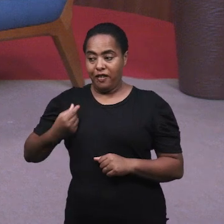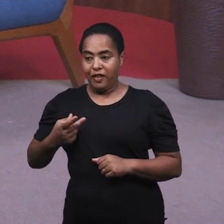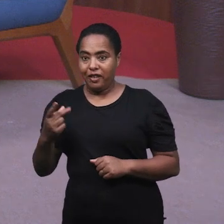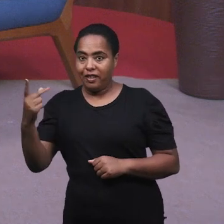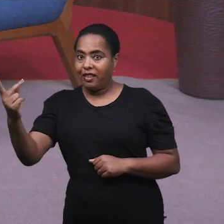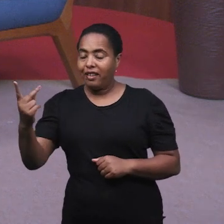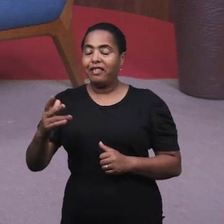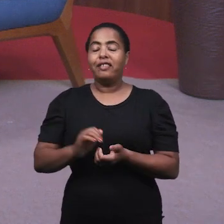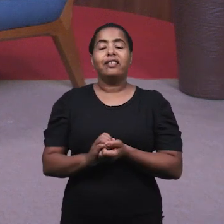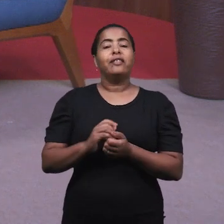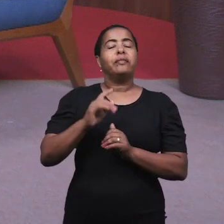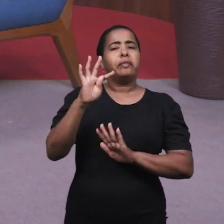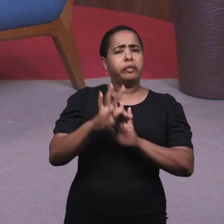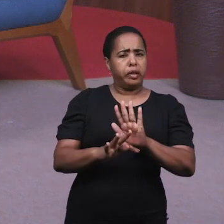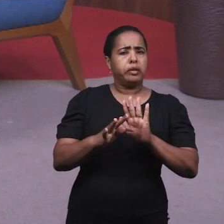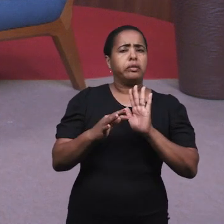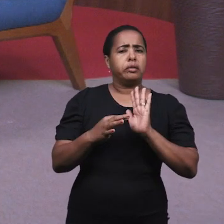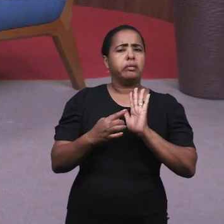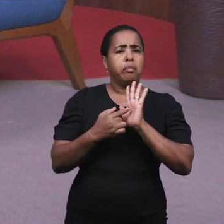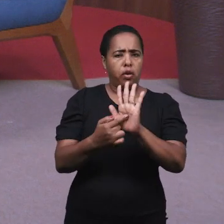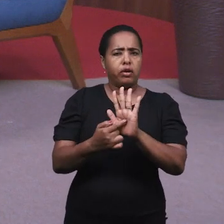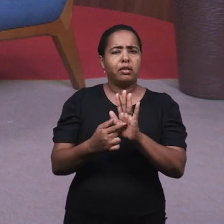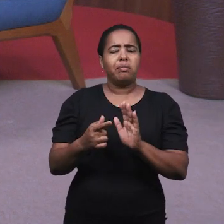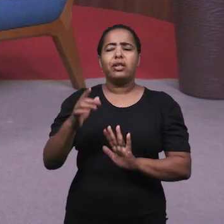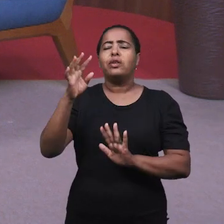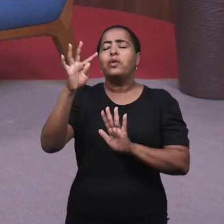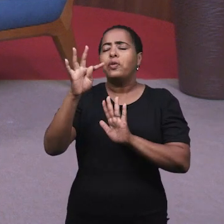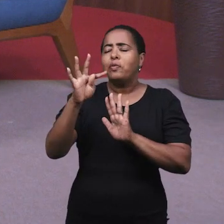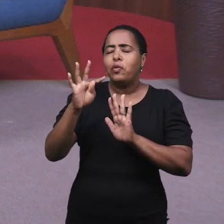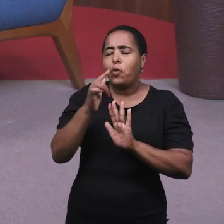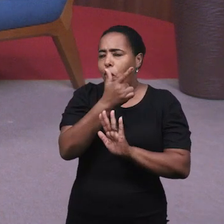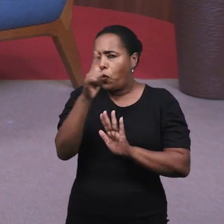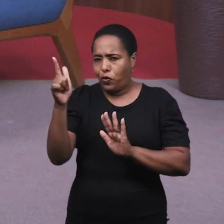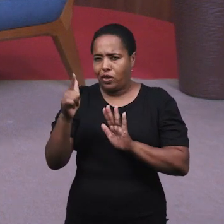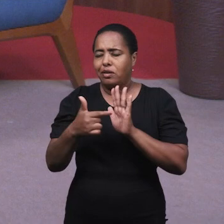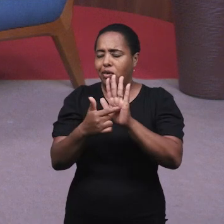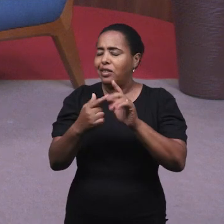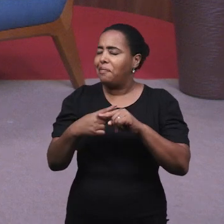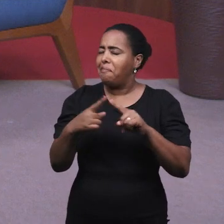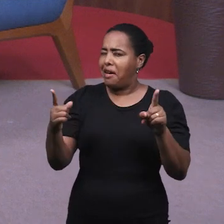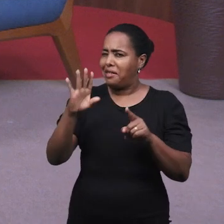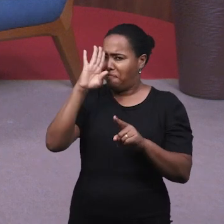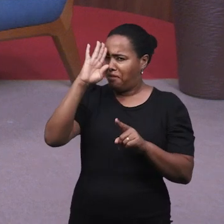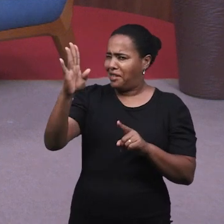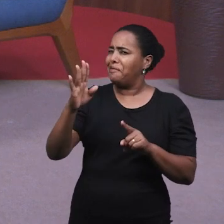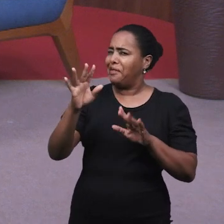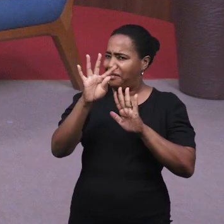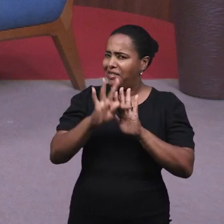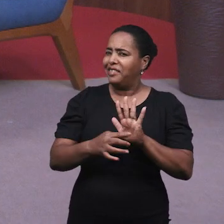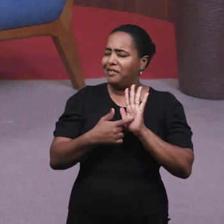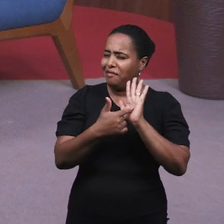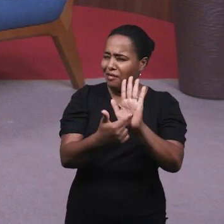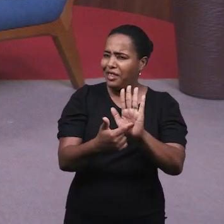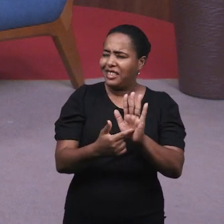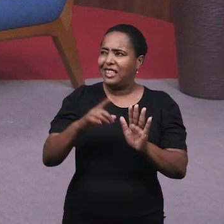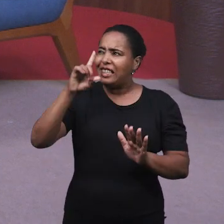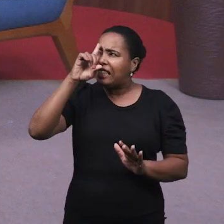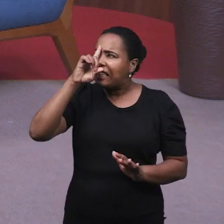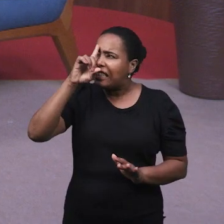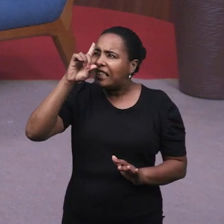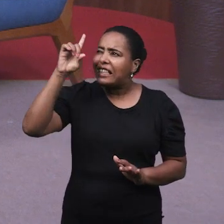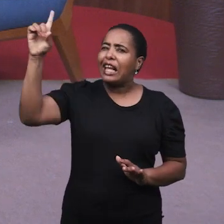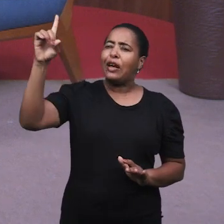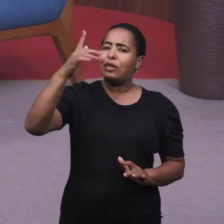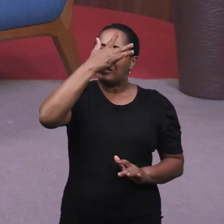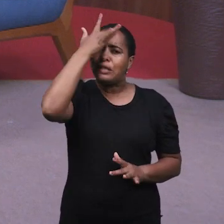de la parole de Dieu nous parle, mais ce texte, cette expression, car Dieu a aimé le monde de telle manière,